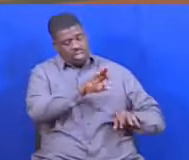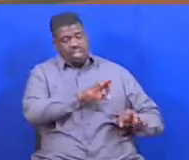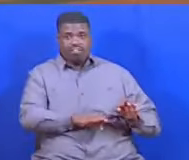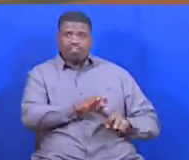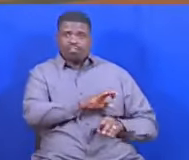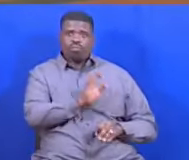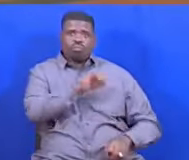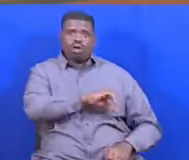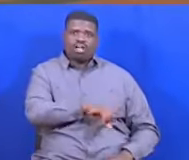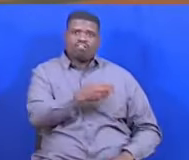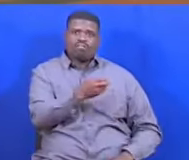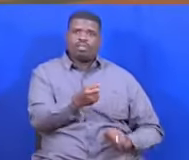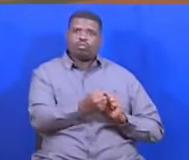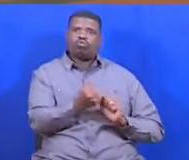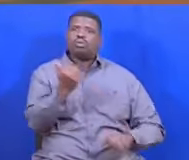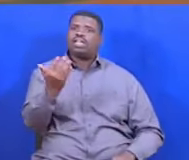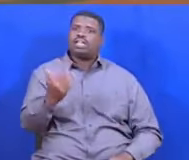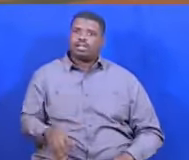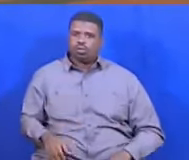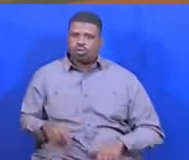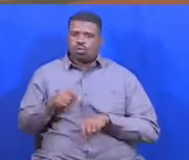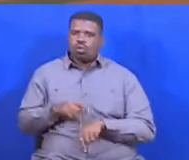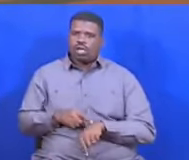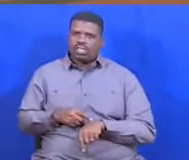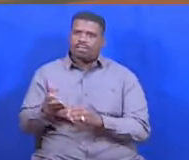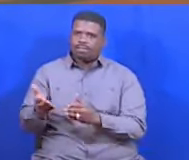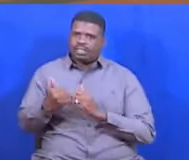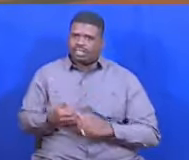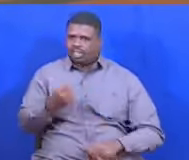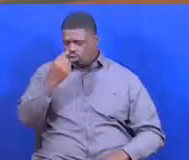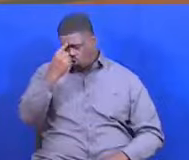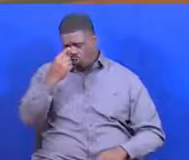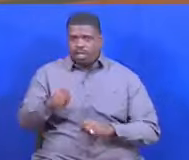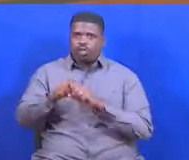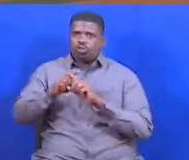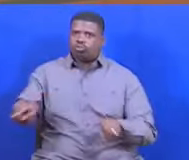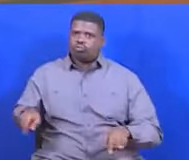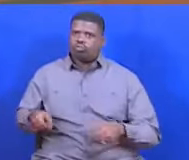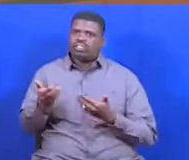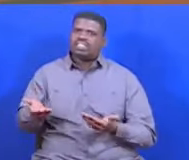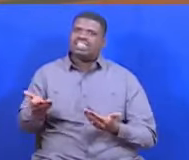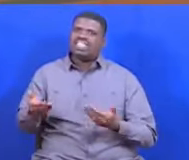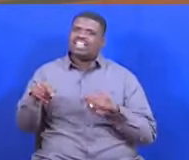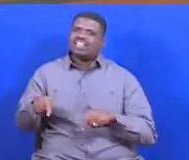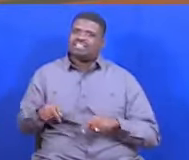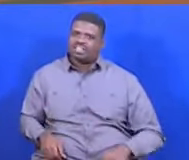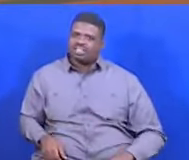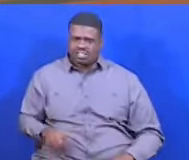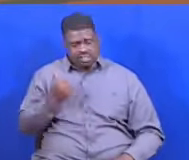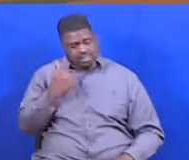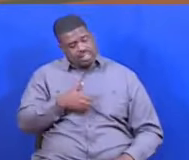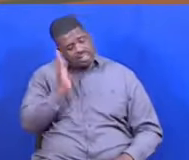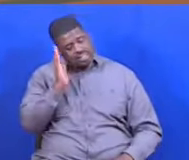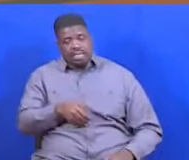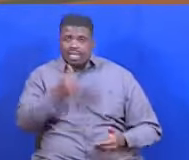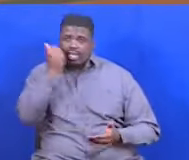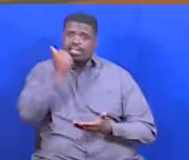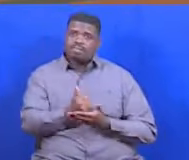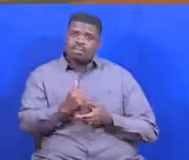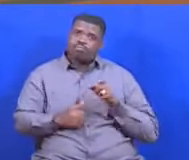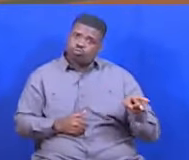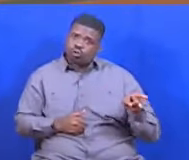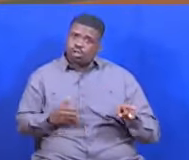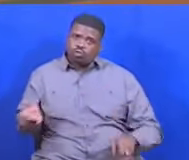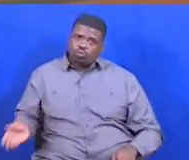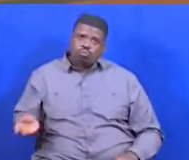mwaka 2015 wakati mahitaji ya Dodoma yalikuwa tofauti na sasa. Kwa hiyo ndio maana serikali imeamua